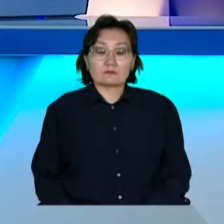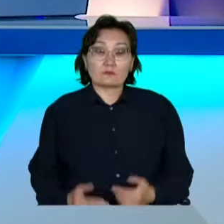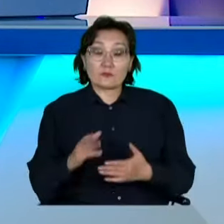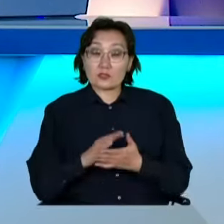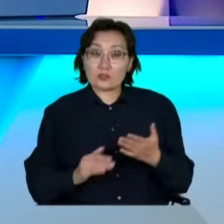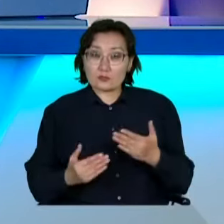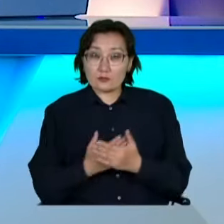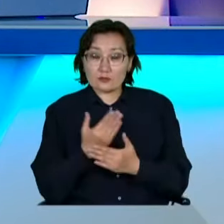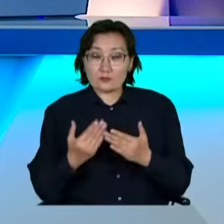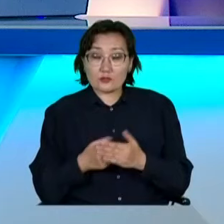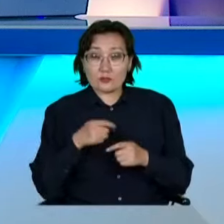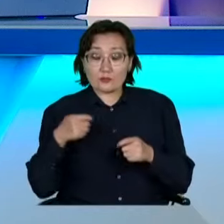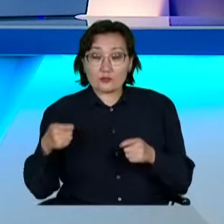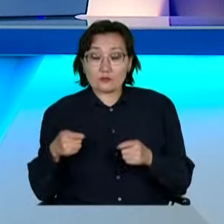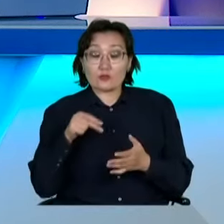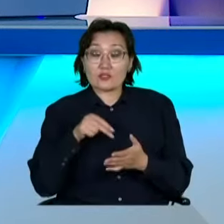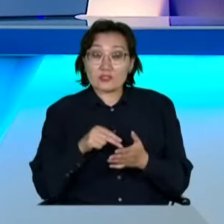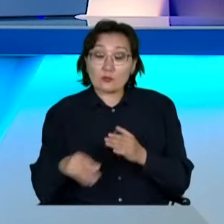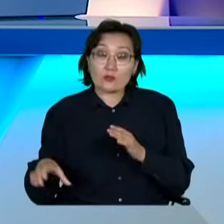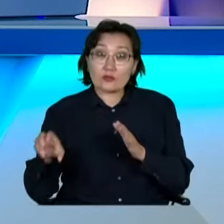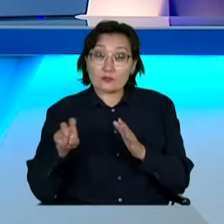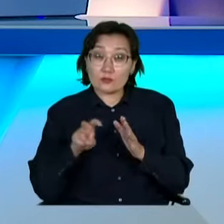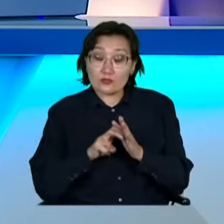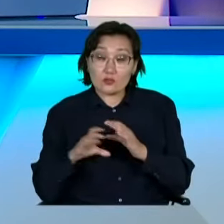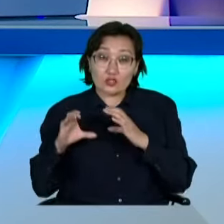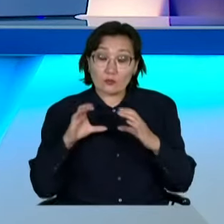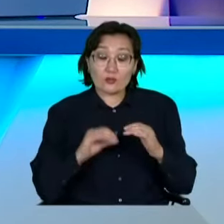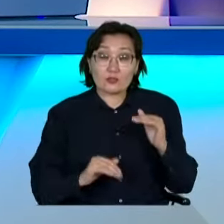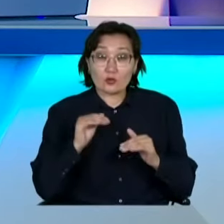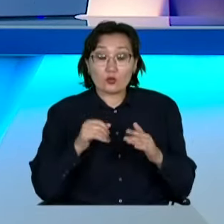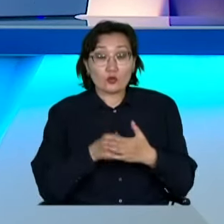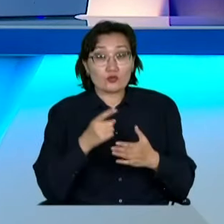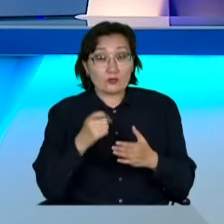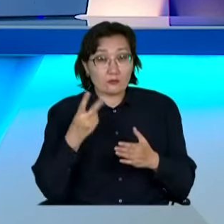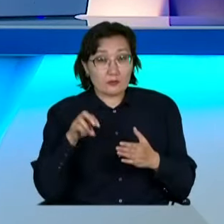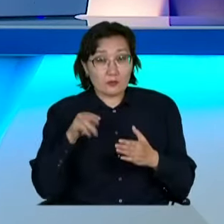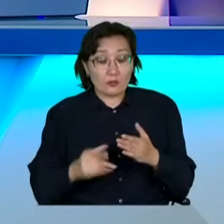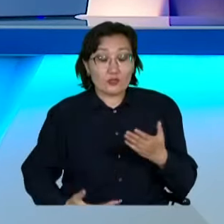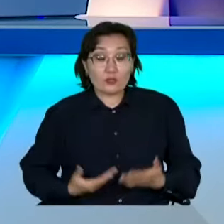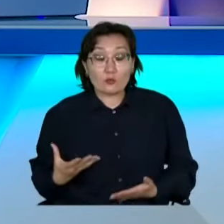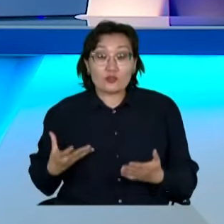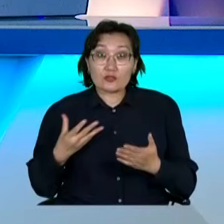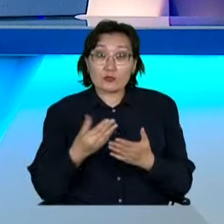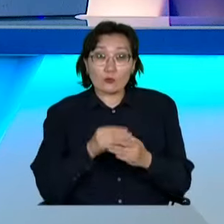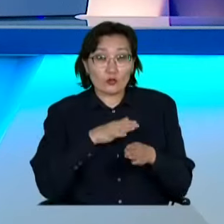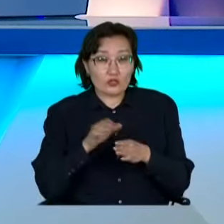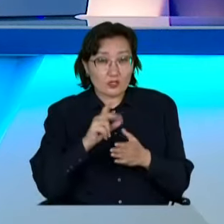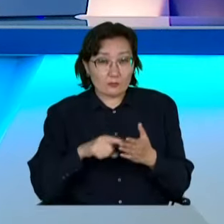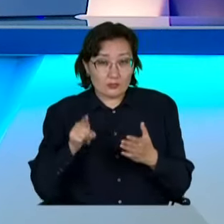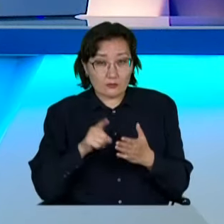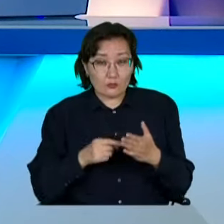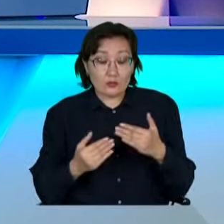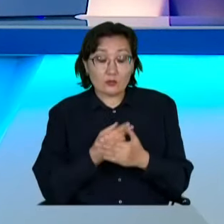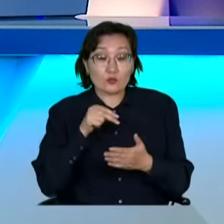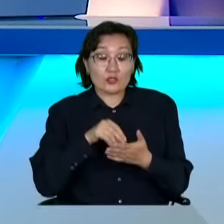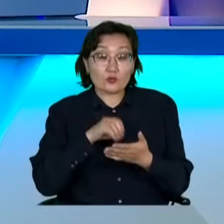Продолжаем выпуск. Цену на проезд в общественном транспорте Алматы повысят до 120 тенге. Оплату наличными при этом полностью отменят. Новый